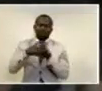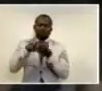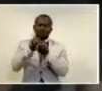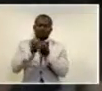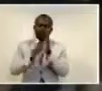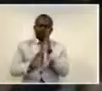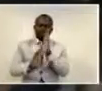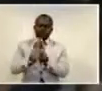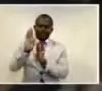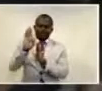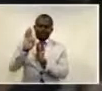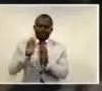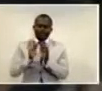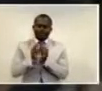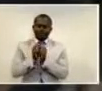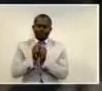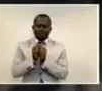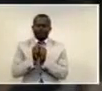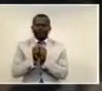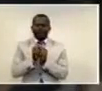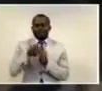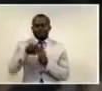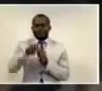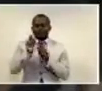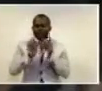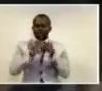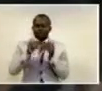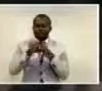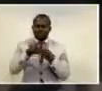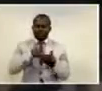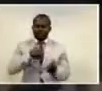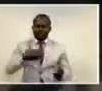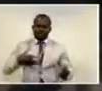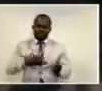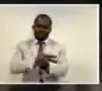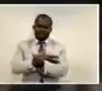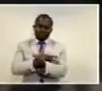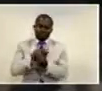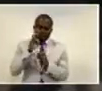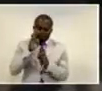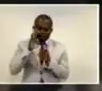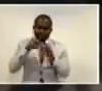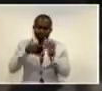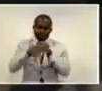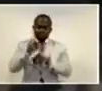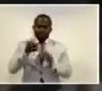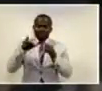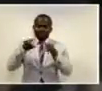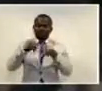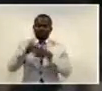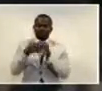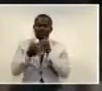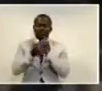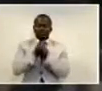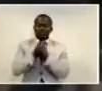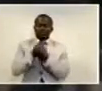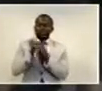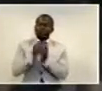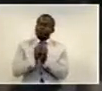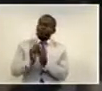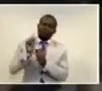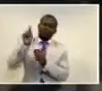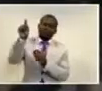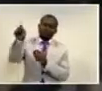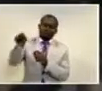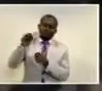imbere abo bantu bamwe bishoboye bakabona ko isoko riri hano muri Rubavu no hakurya ni